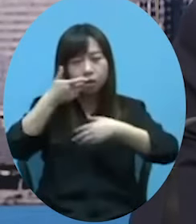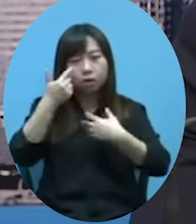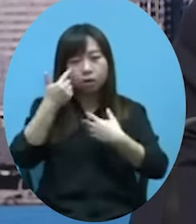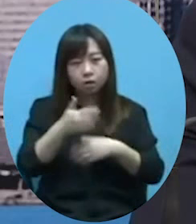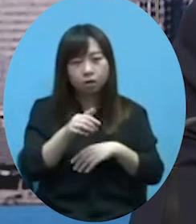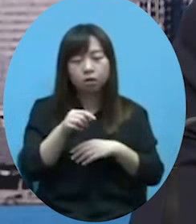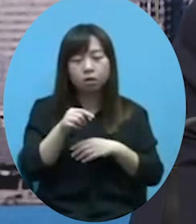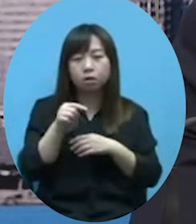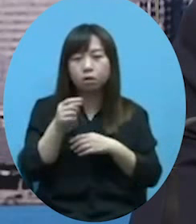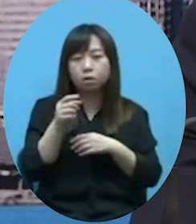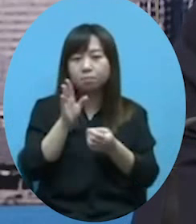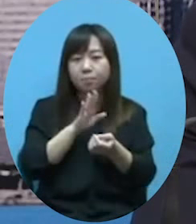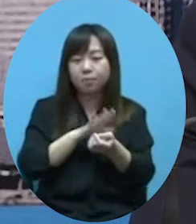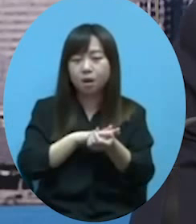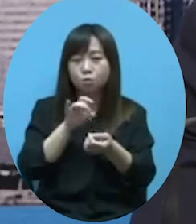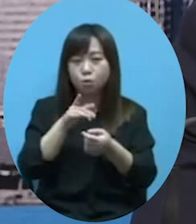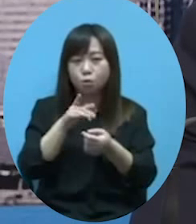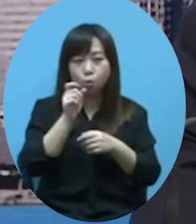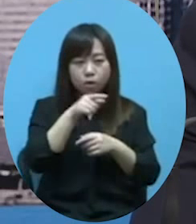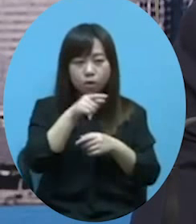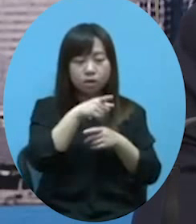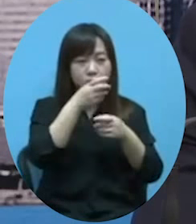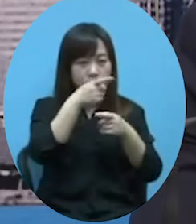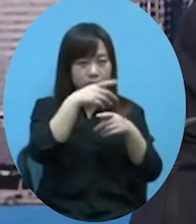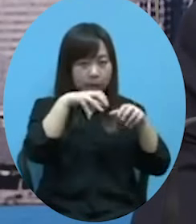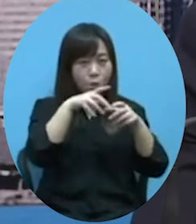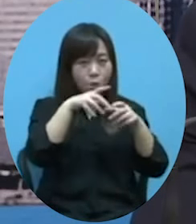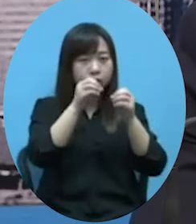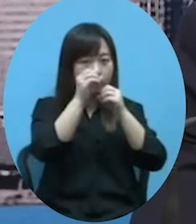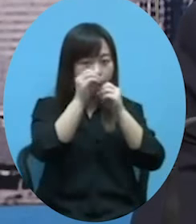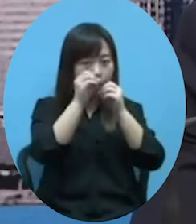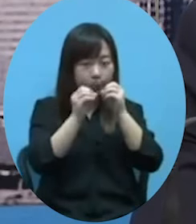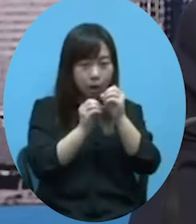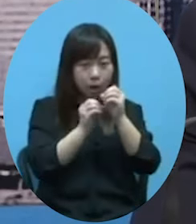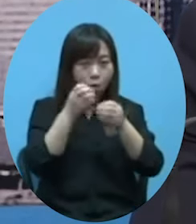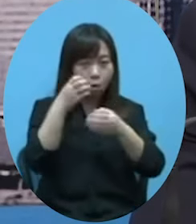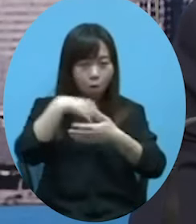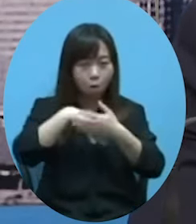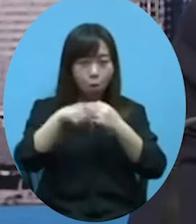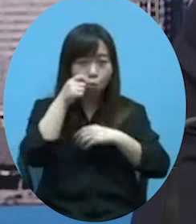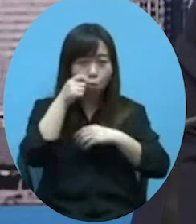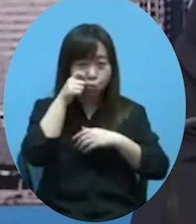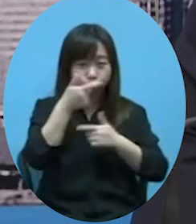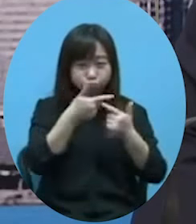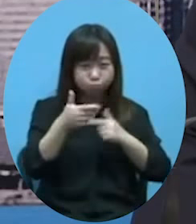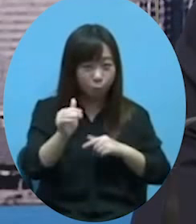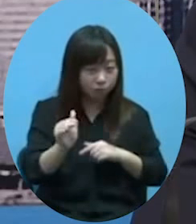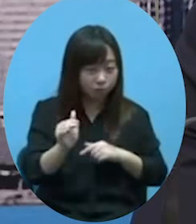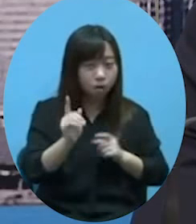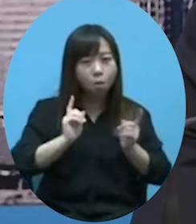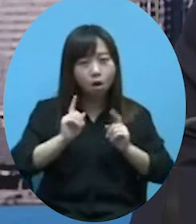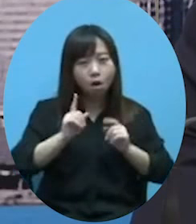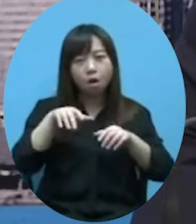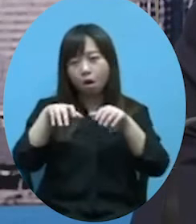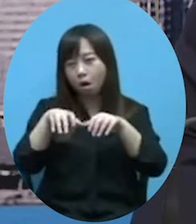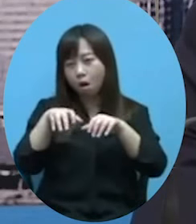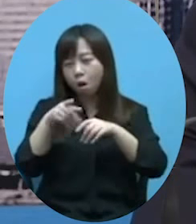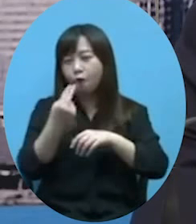一個九隻的細胞裏面看看可不可以生存或者在九隻